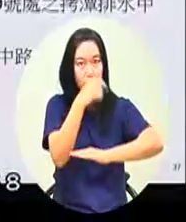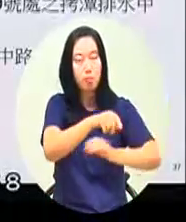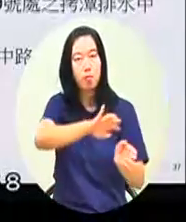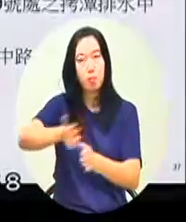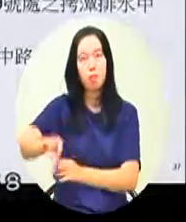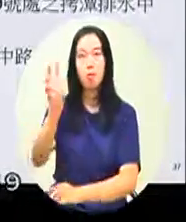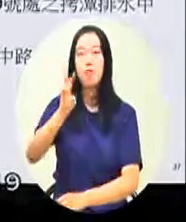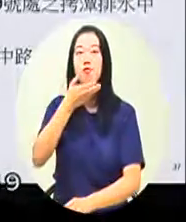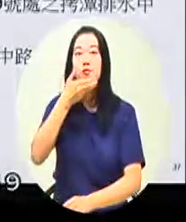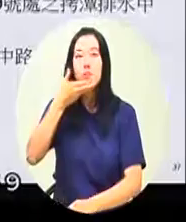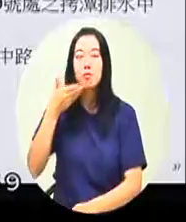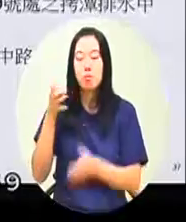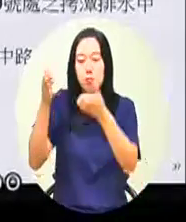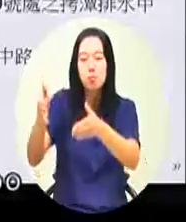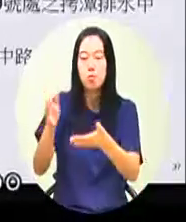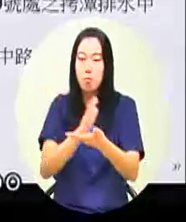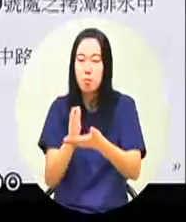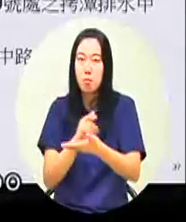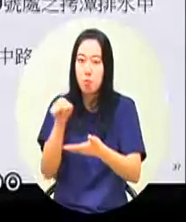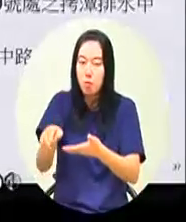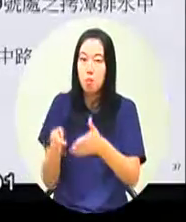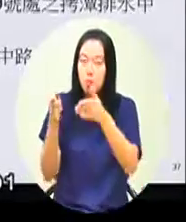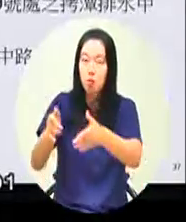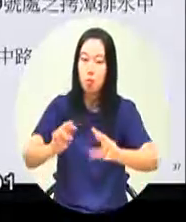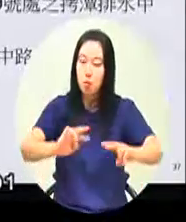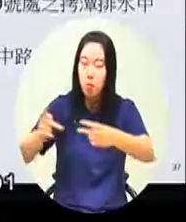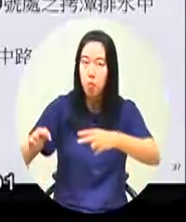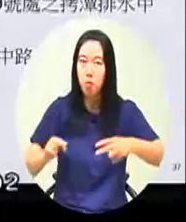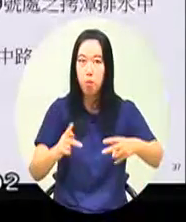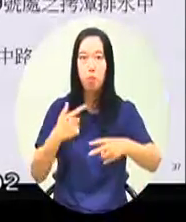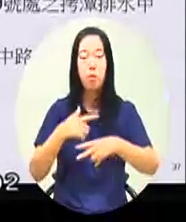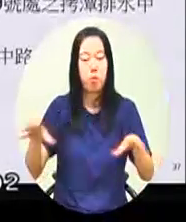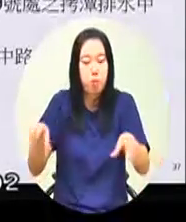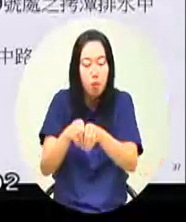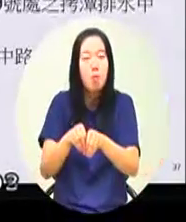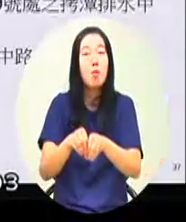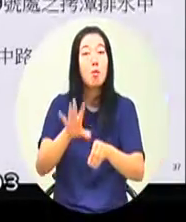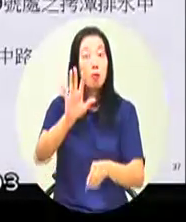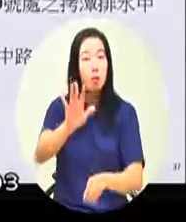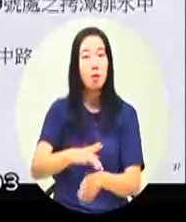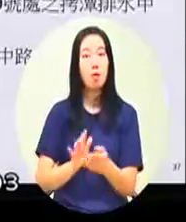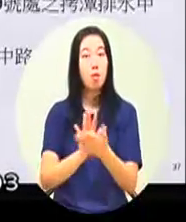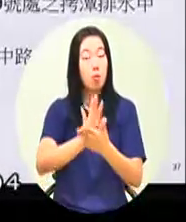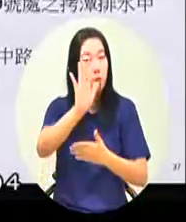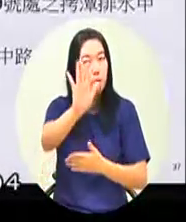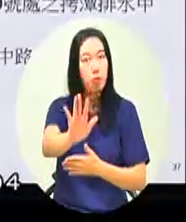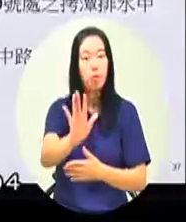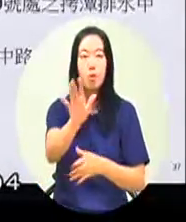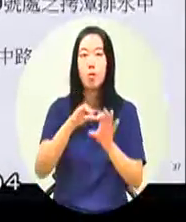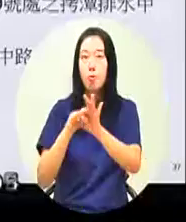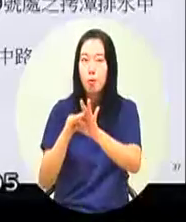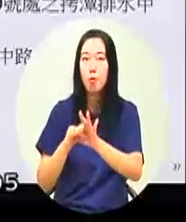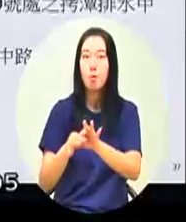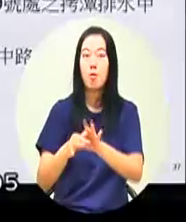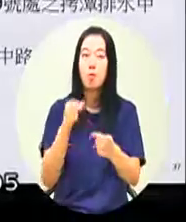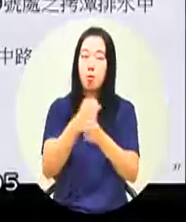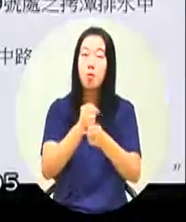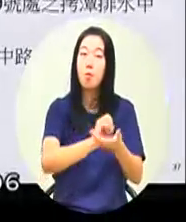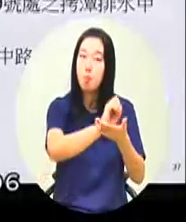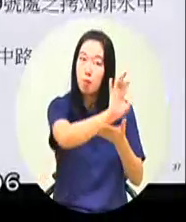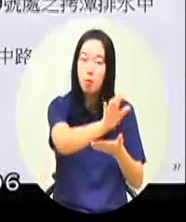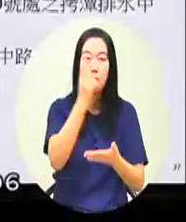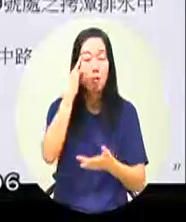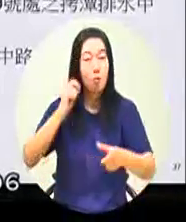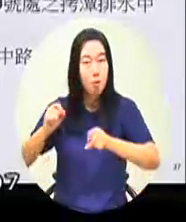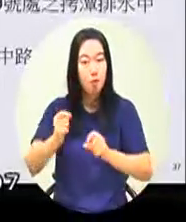局有评估过需要去做改善的这些案子，我们都有会诊。那未来会在我们的一些相关的施政计划以及